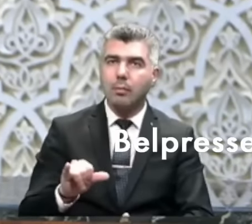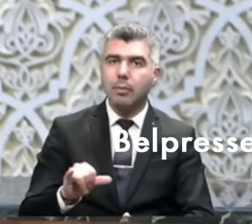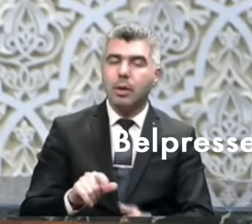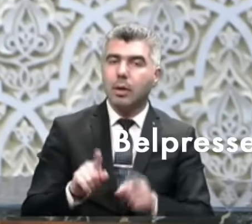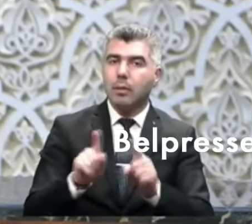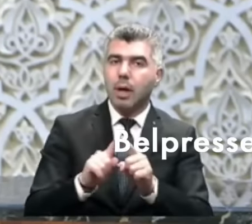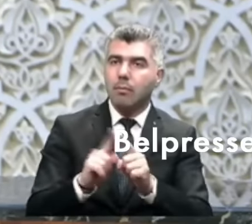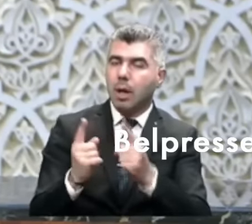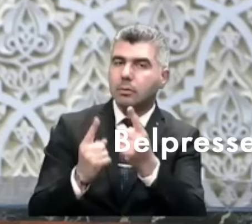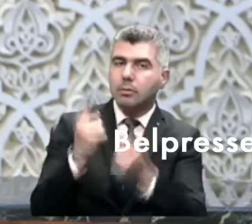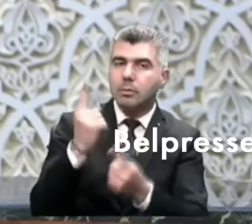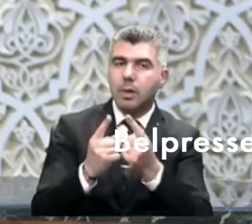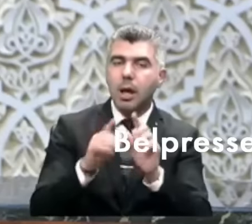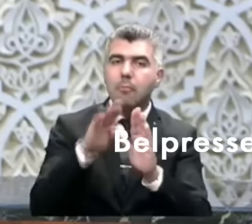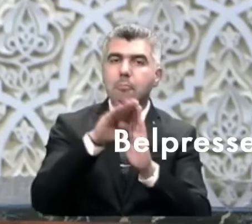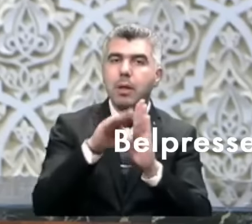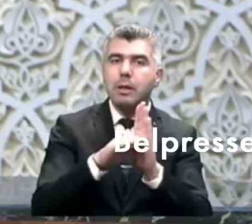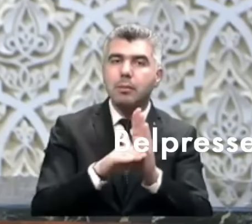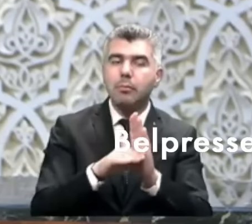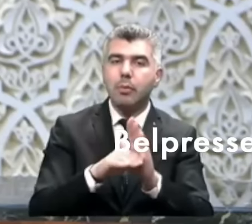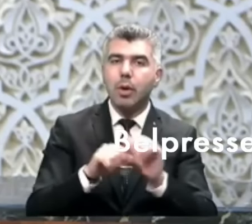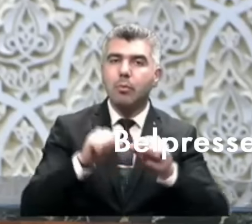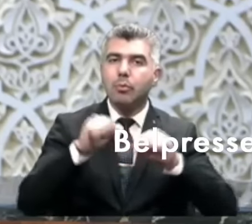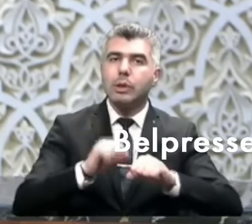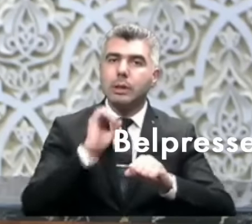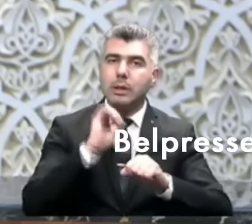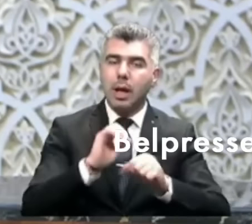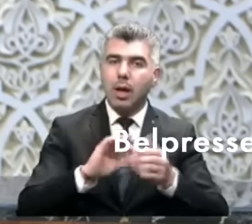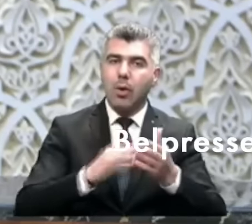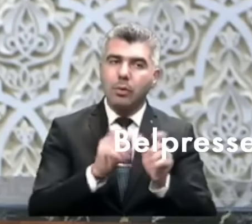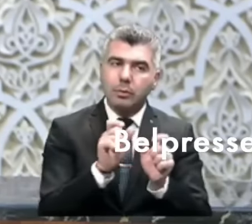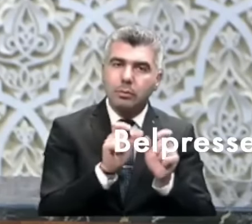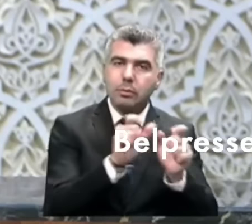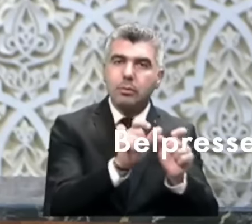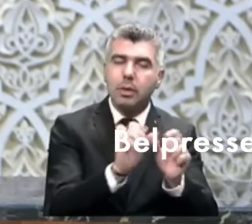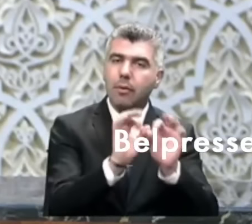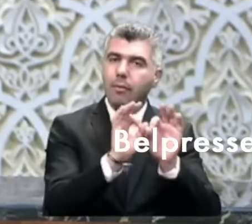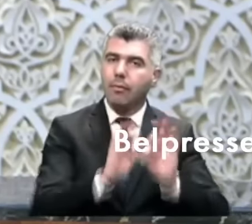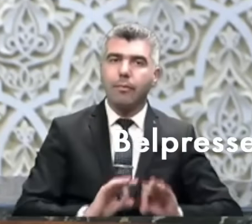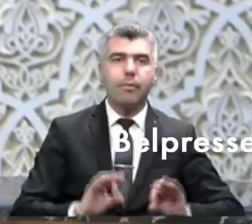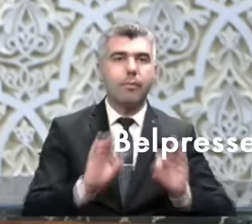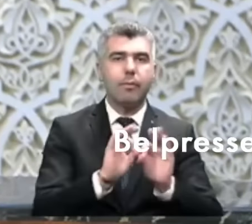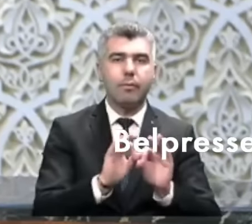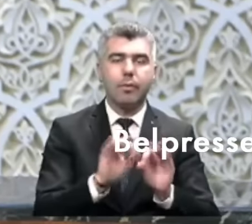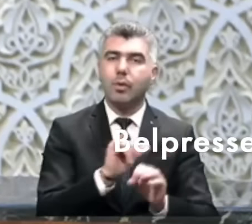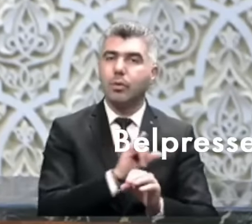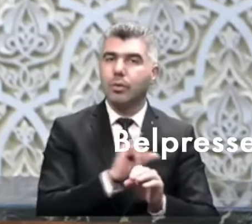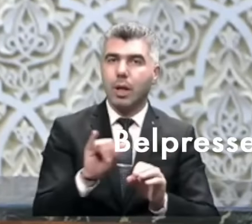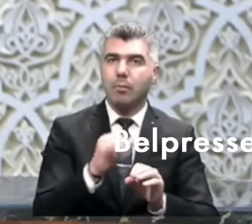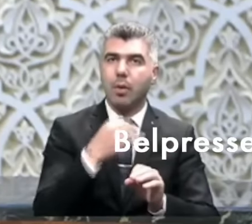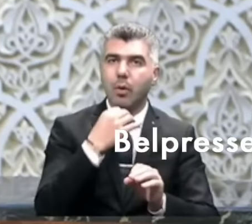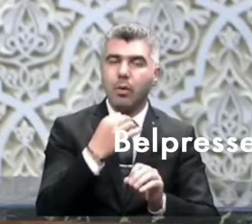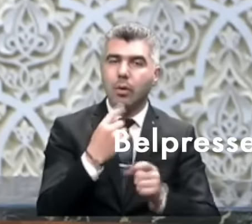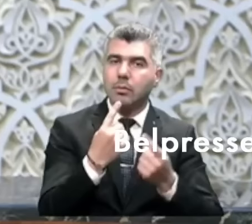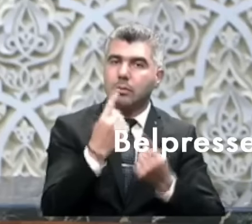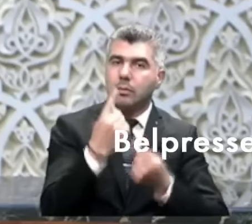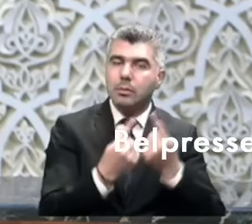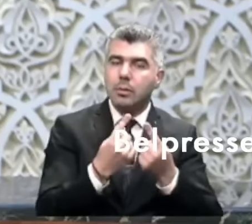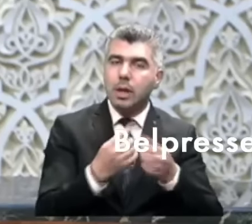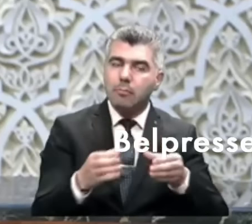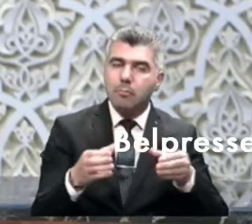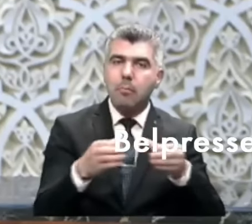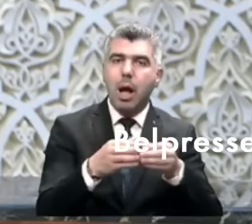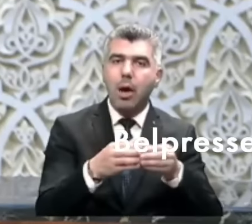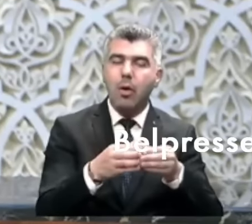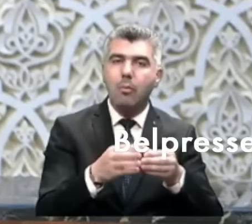يحشر بمكتب المجلس في زاويه ضيقه او ان يجبر على اصدار احكام قيمه بخصوص شركاء داخل